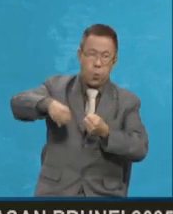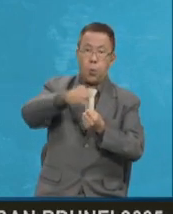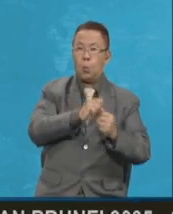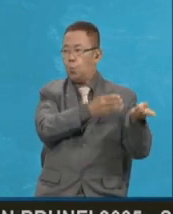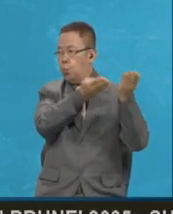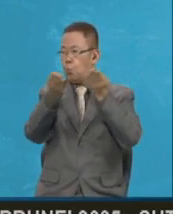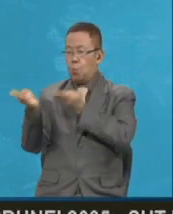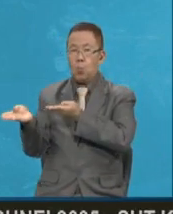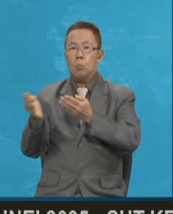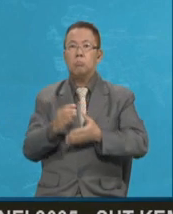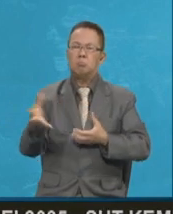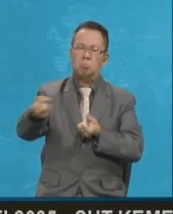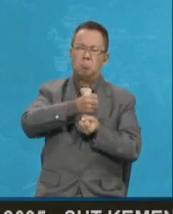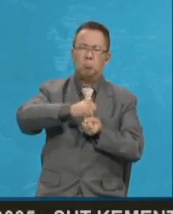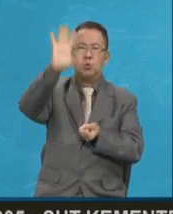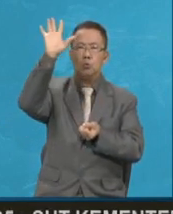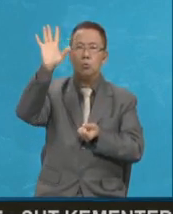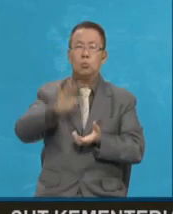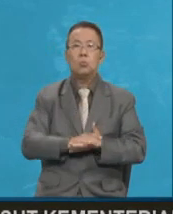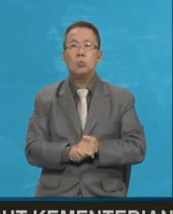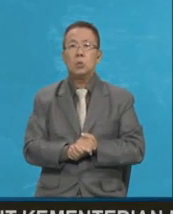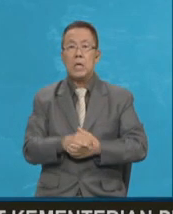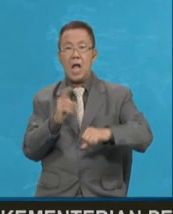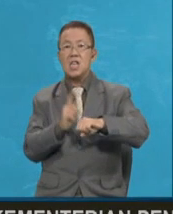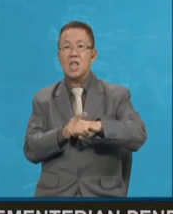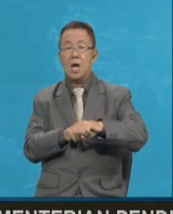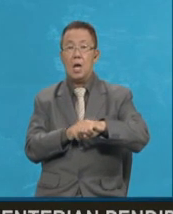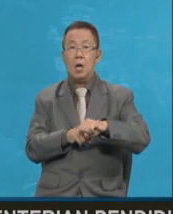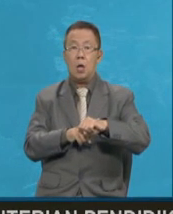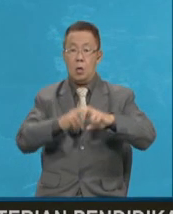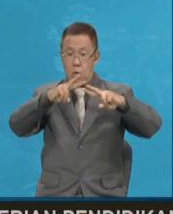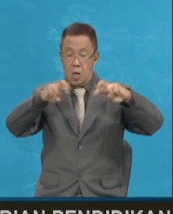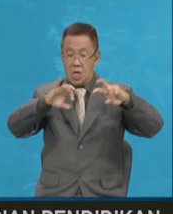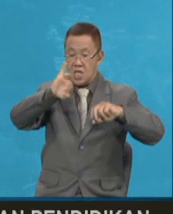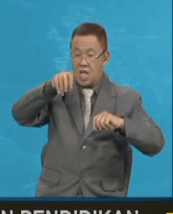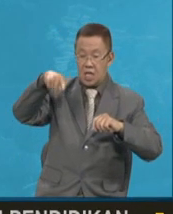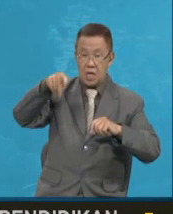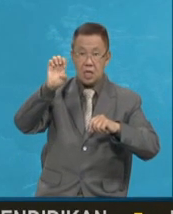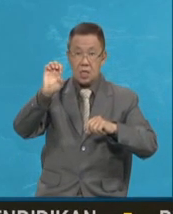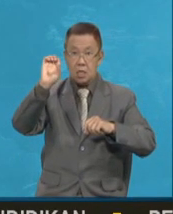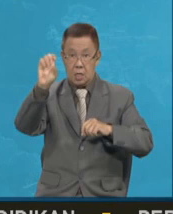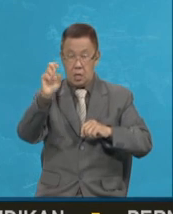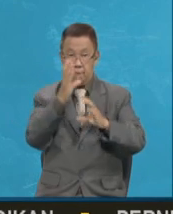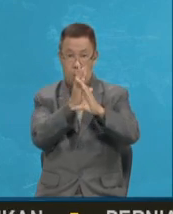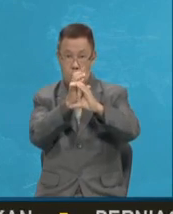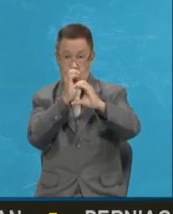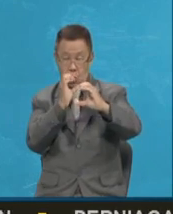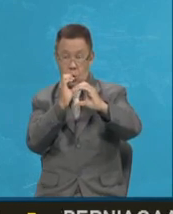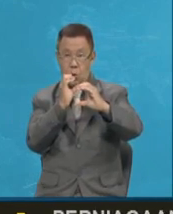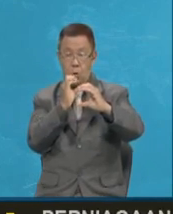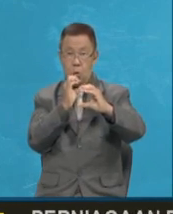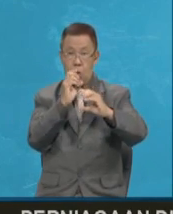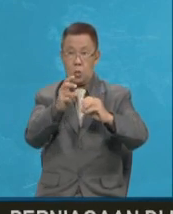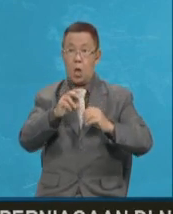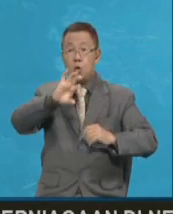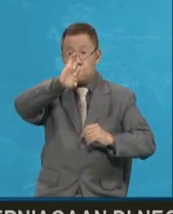tindakan pelupusan Hai sementara itu semacam pemeriksaan JYJ ke atas sebuah kendaraan komersial di pos